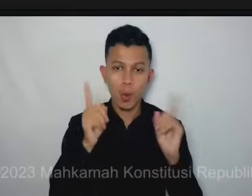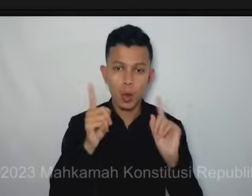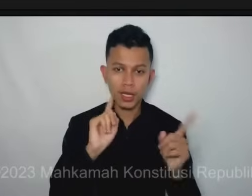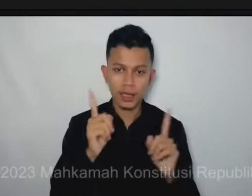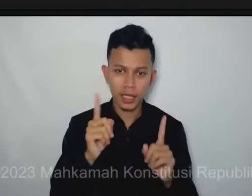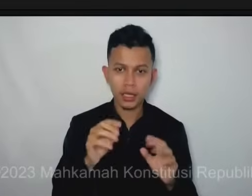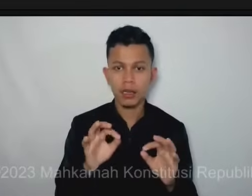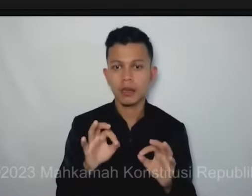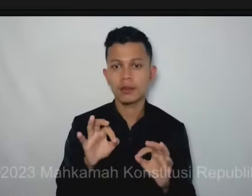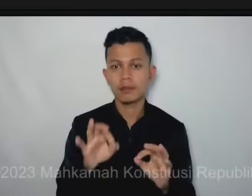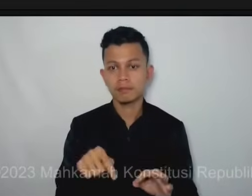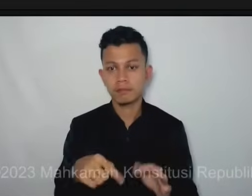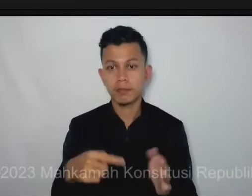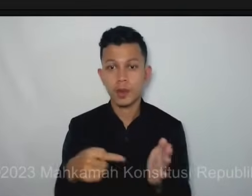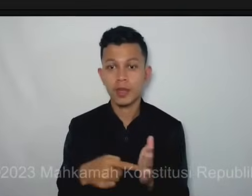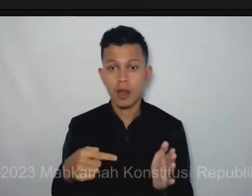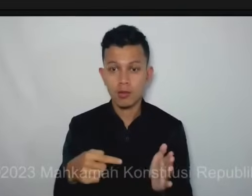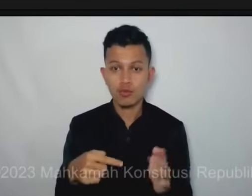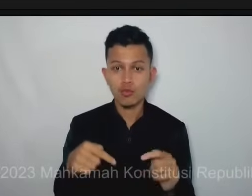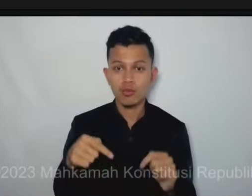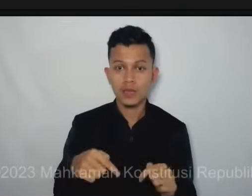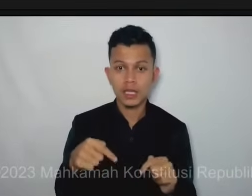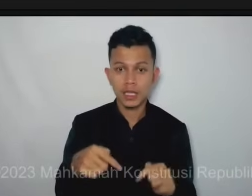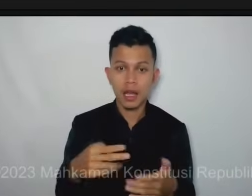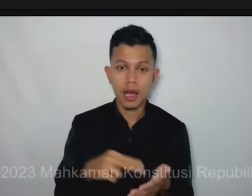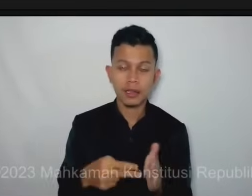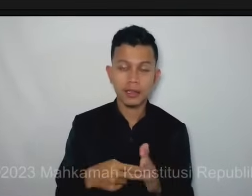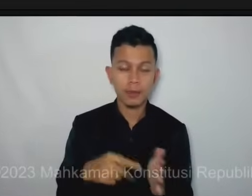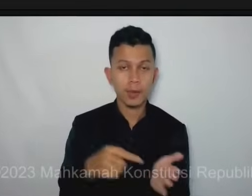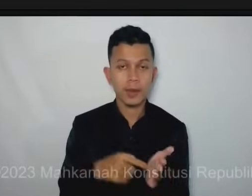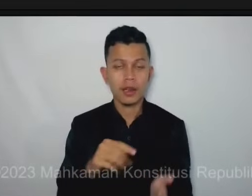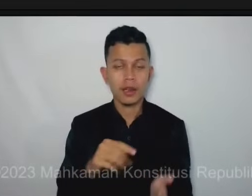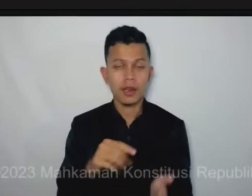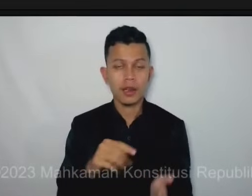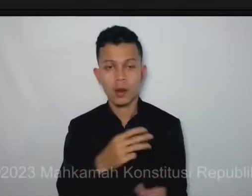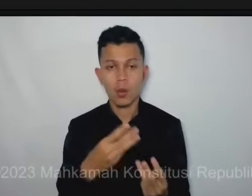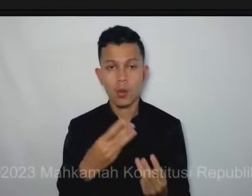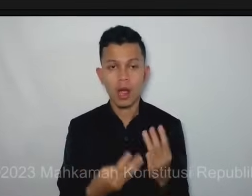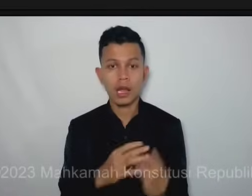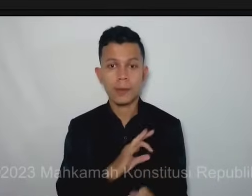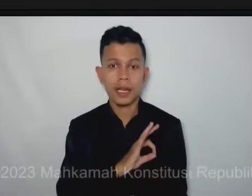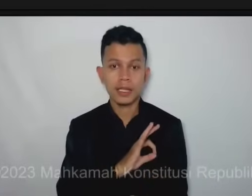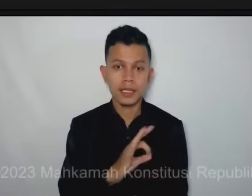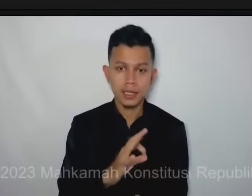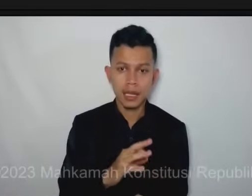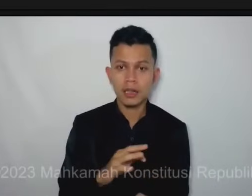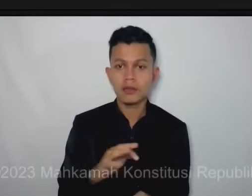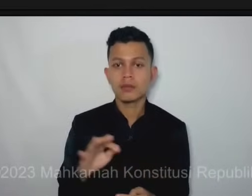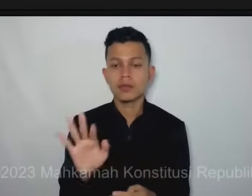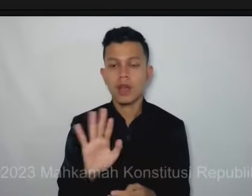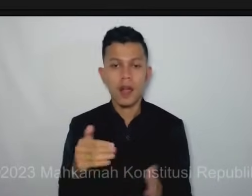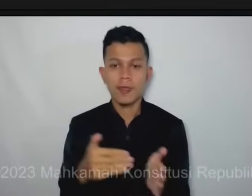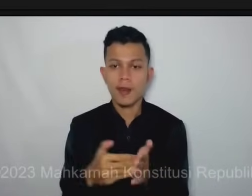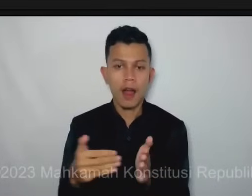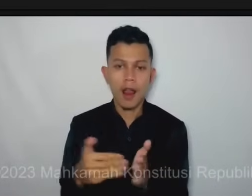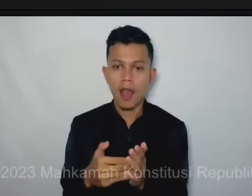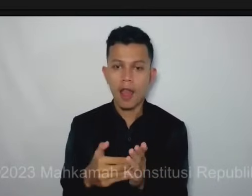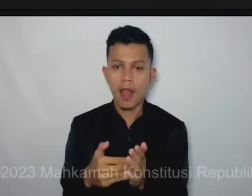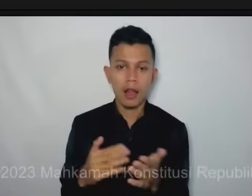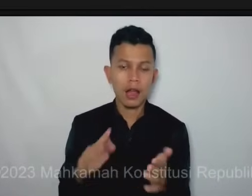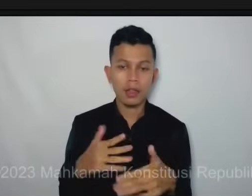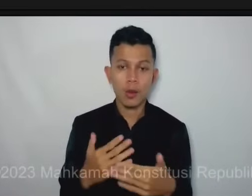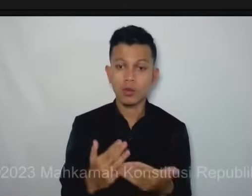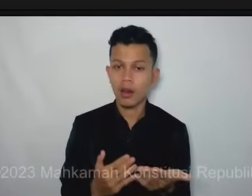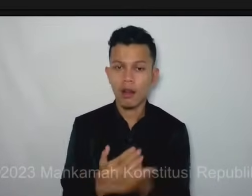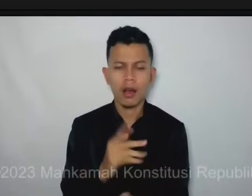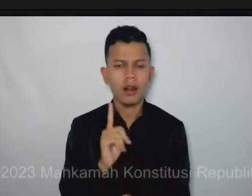dalam pemilihan umum kasukuo pemilihan umum presiden dan wakil presiden tidak menjadi terhalang atau terlanggar karena